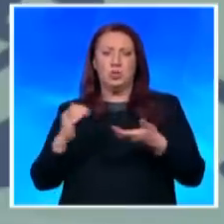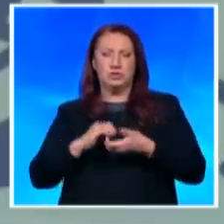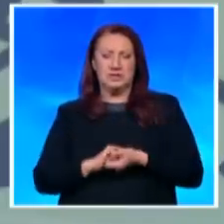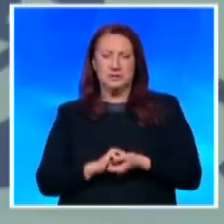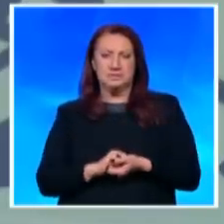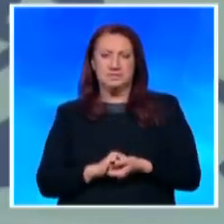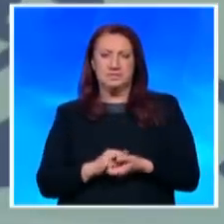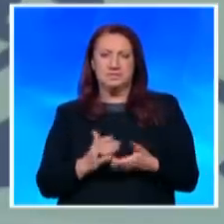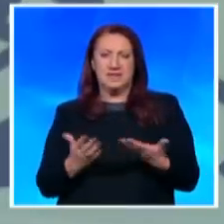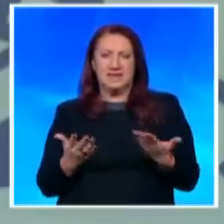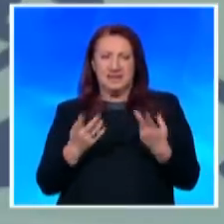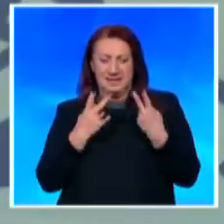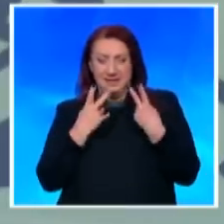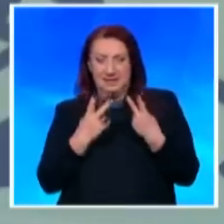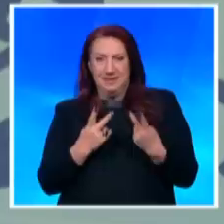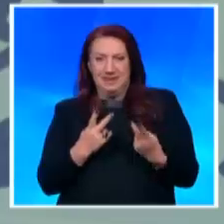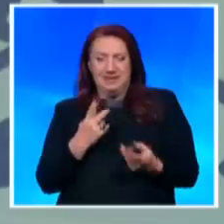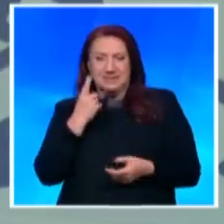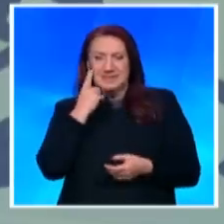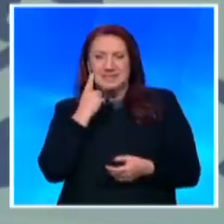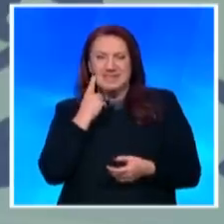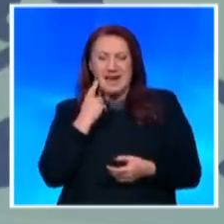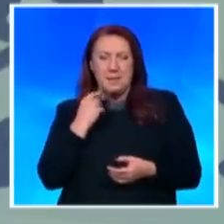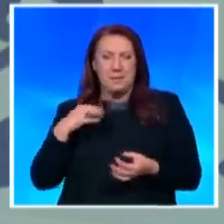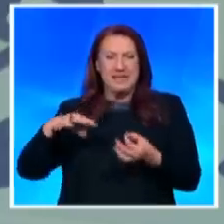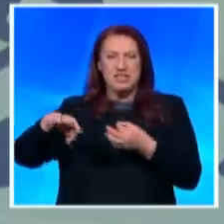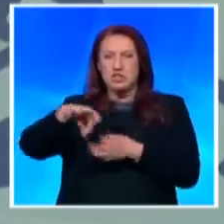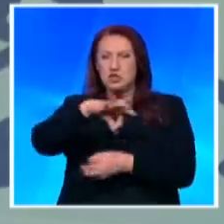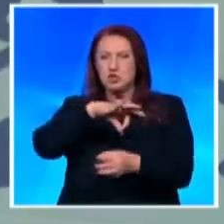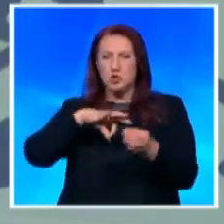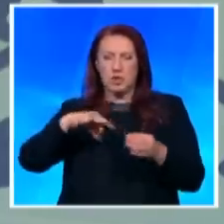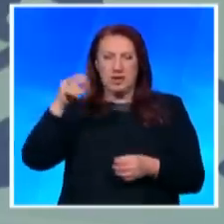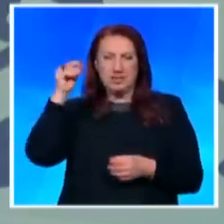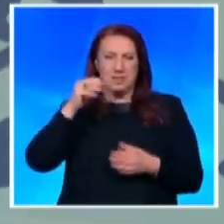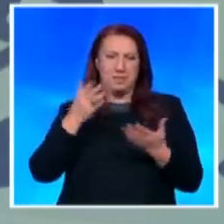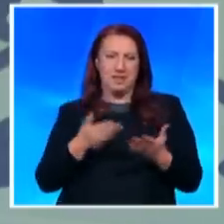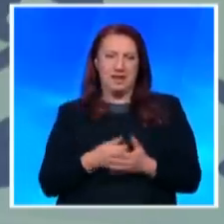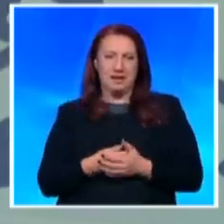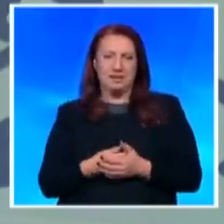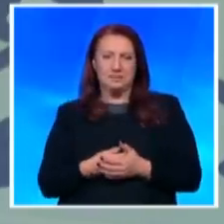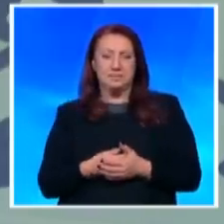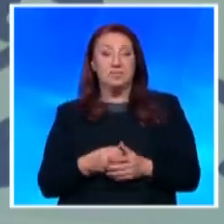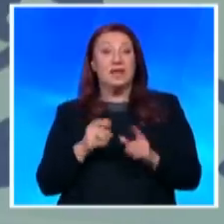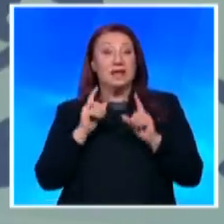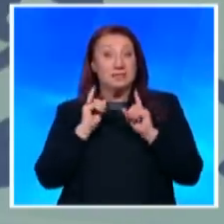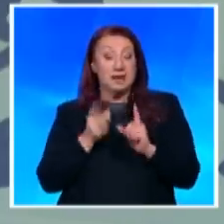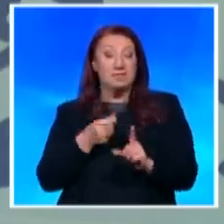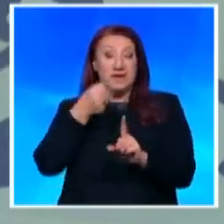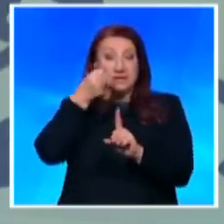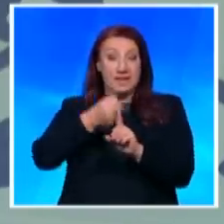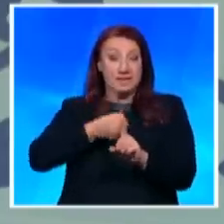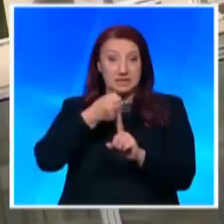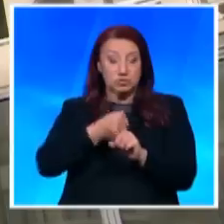история на България. Но не е достатъчно само да ги почитаме. Трябва да настояваме те да влязат